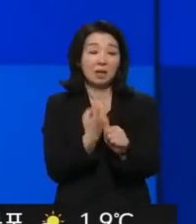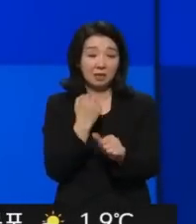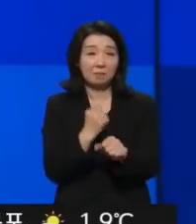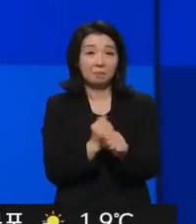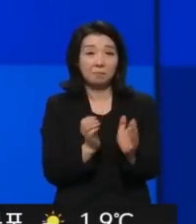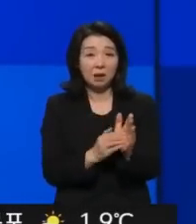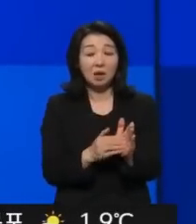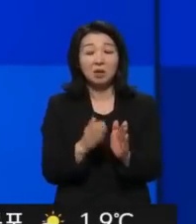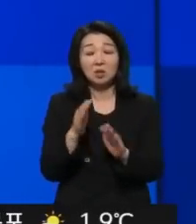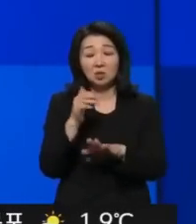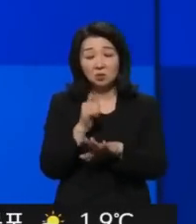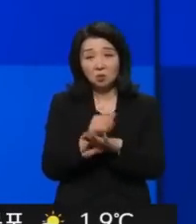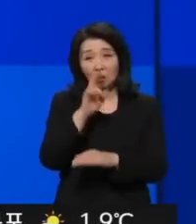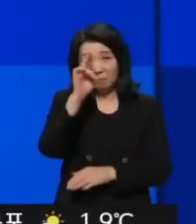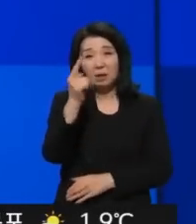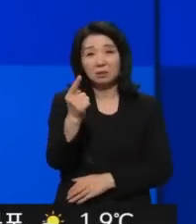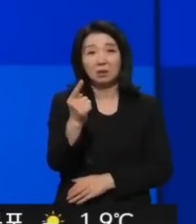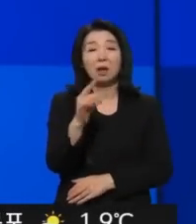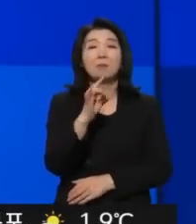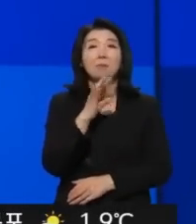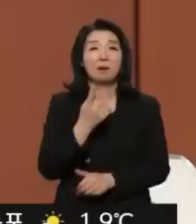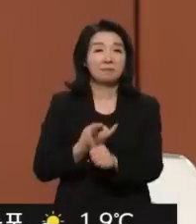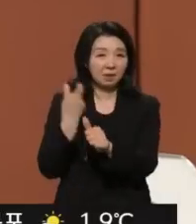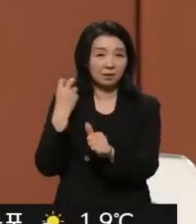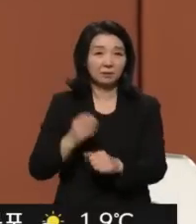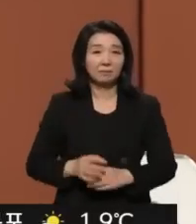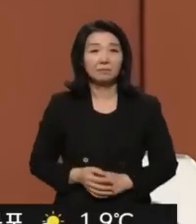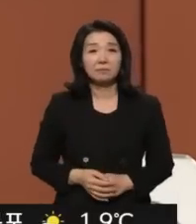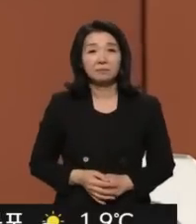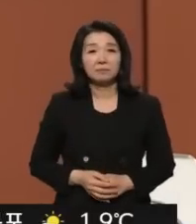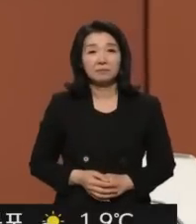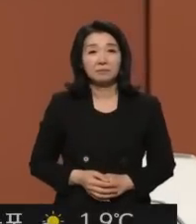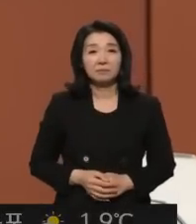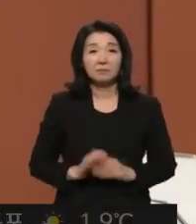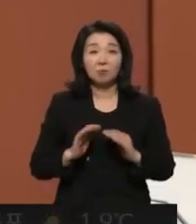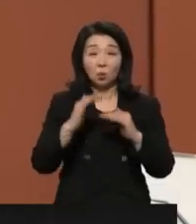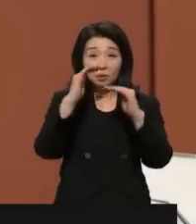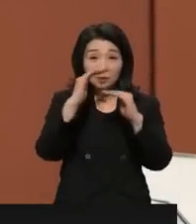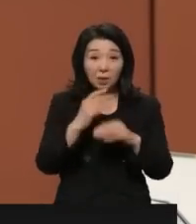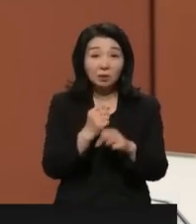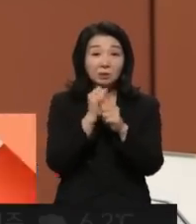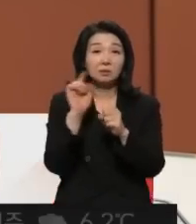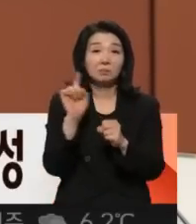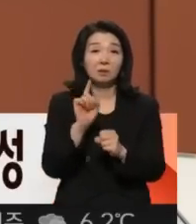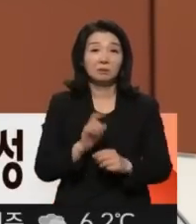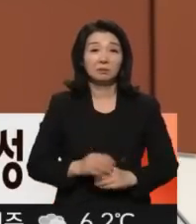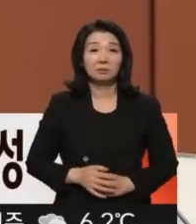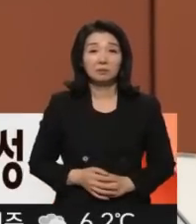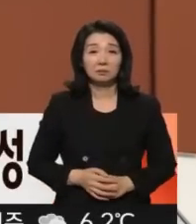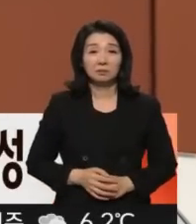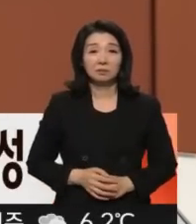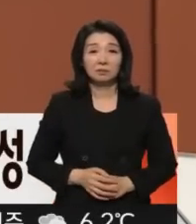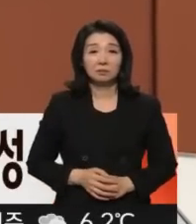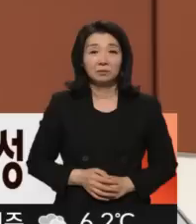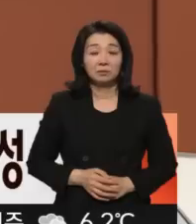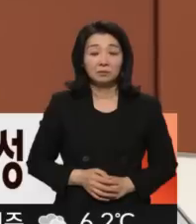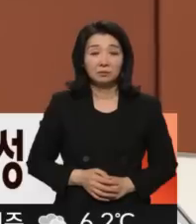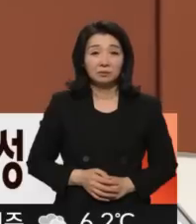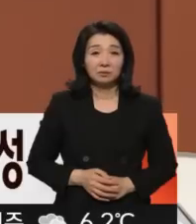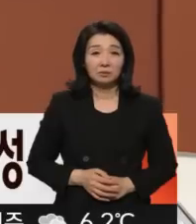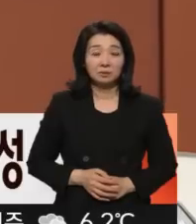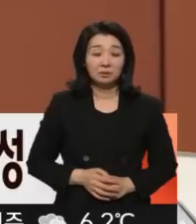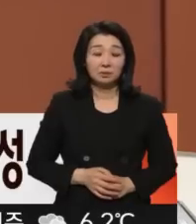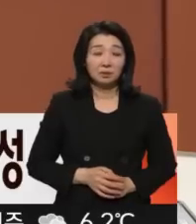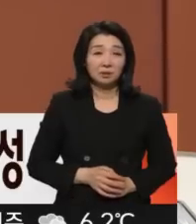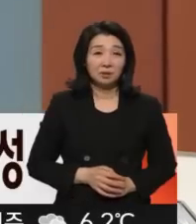사례는 이 전직 대통령 박근혜 씨 사례뿐이었습니다. 네, 자 좋습니다. 오늘 발제 이렇게 정리하겠습니다. 여당 예산안